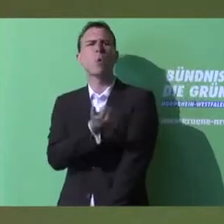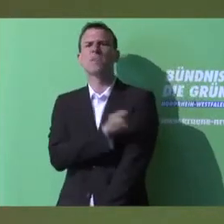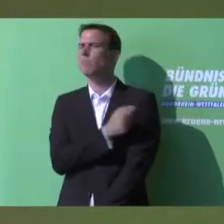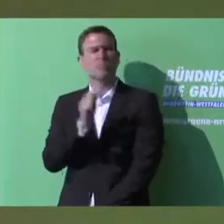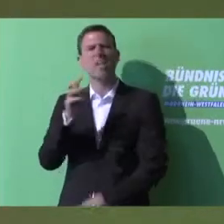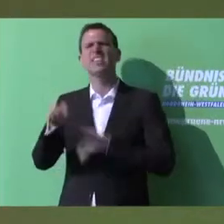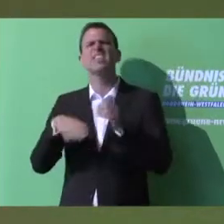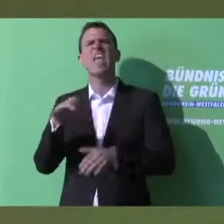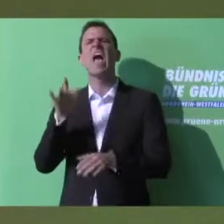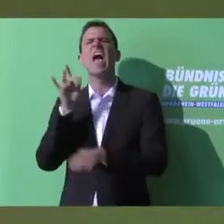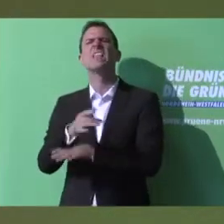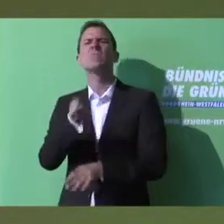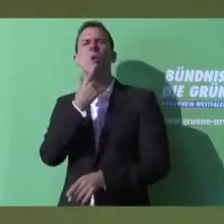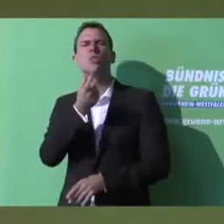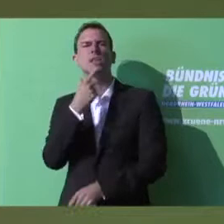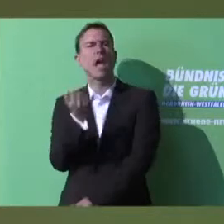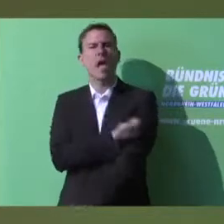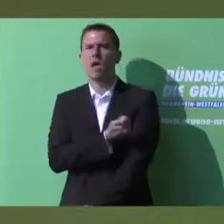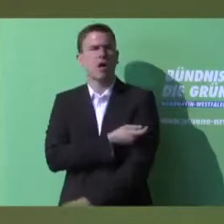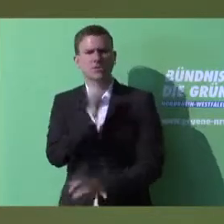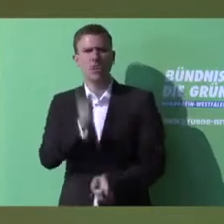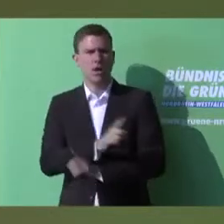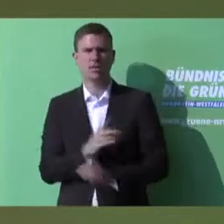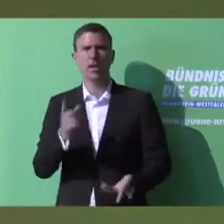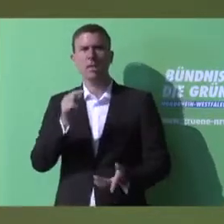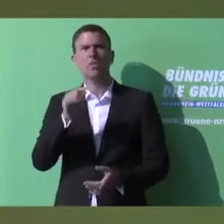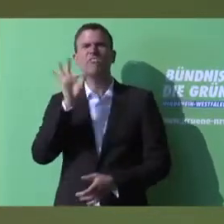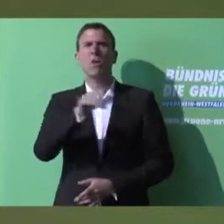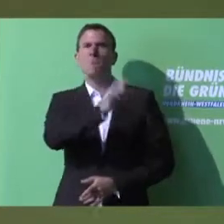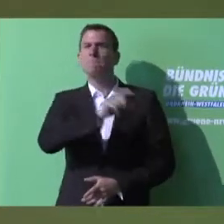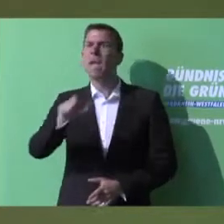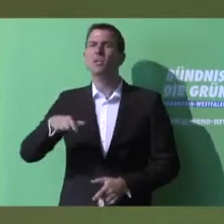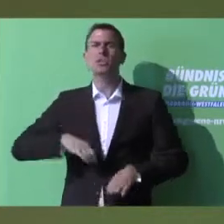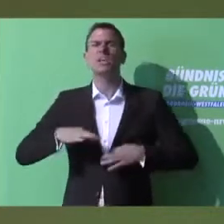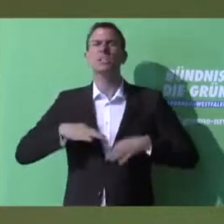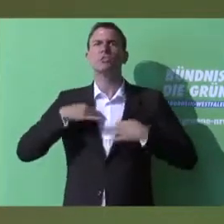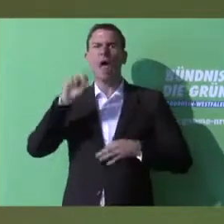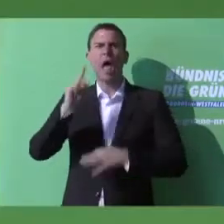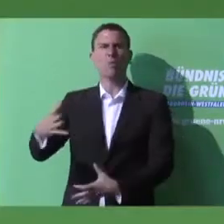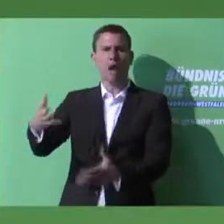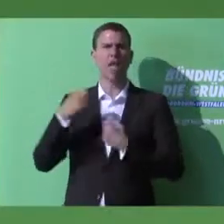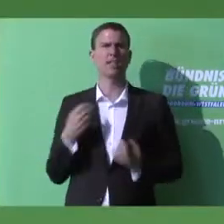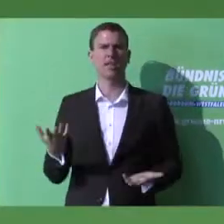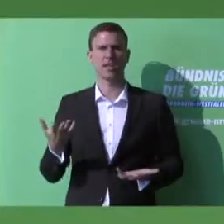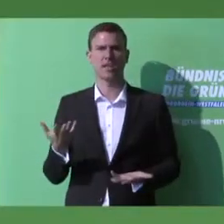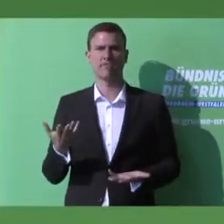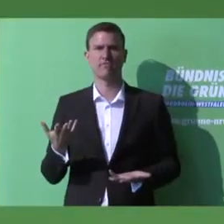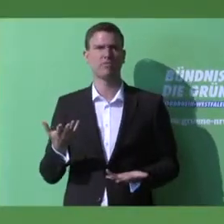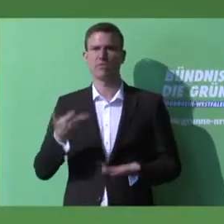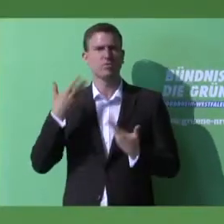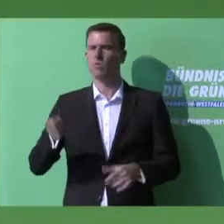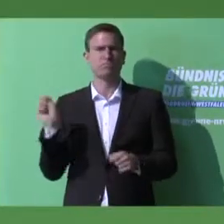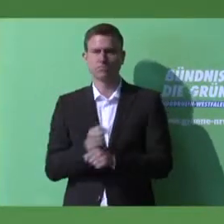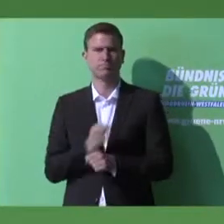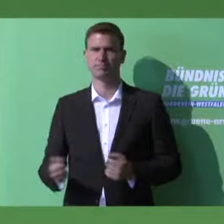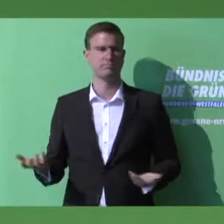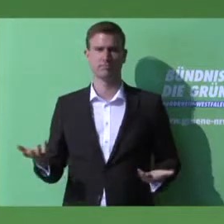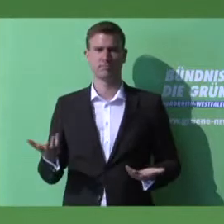Antibiotika, das ist auch ein Anschlag auf die menschliche Gesundheit, den er jeden Tag in unseren Ställen